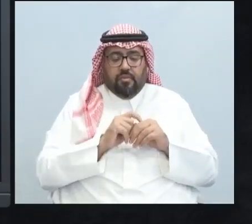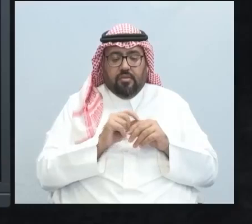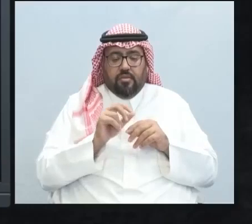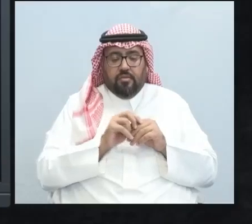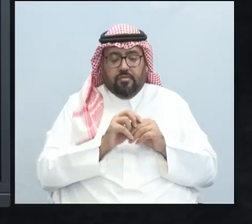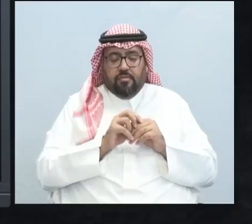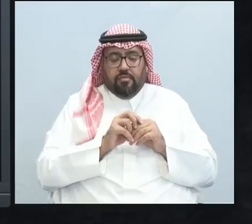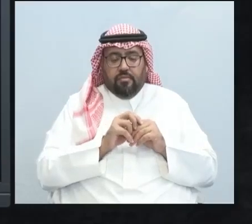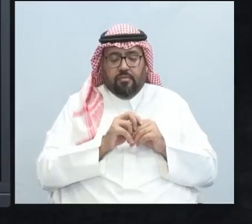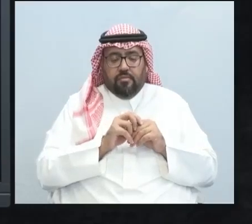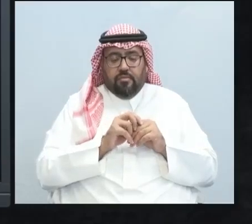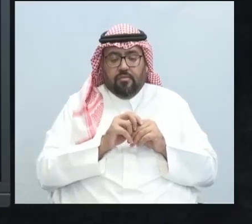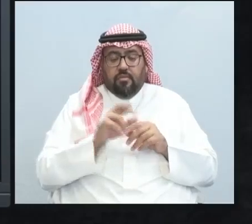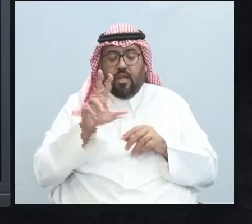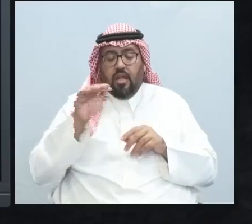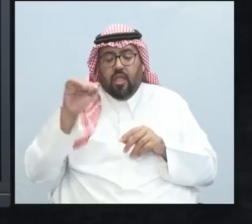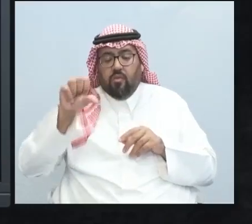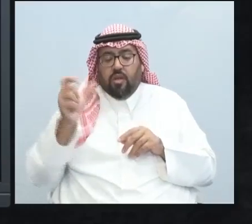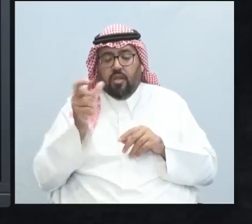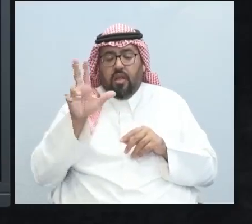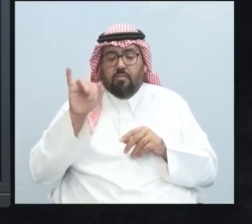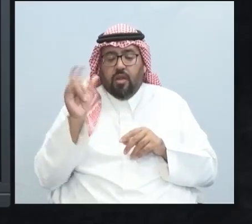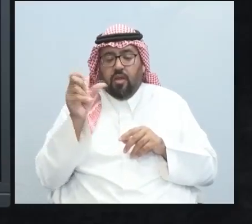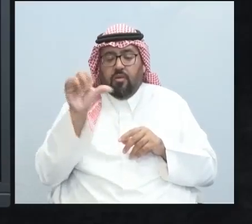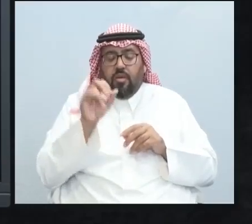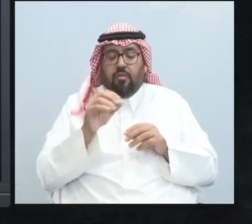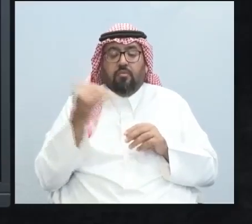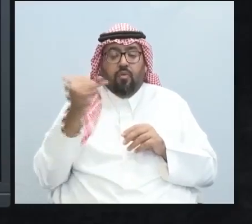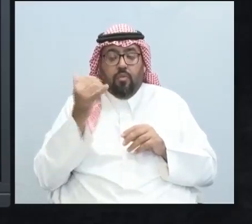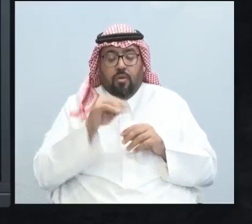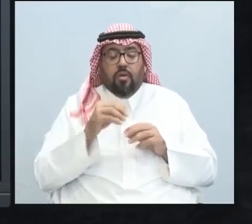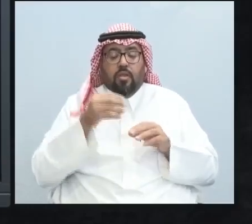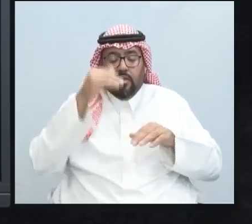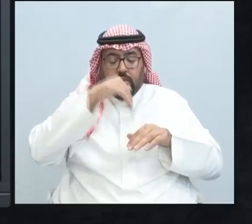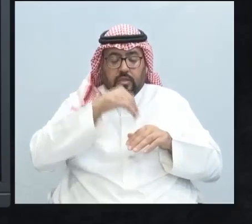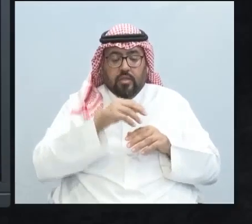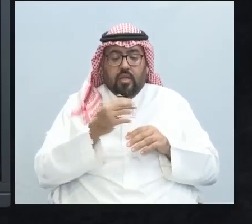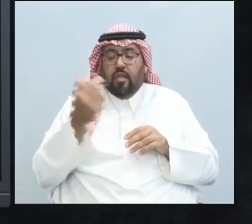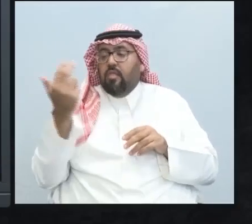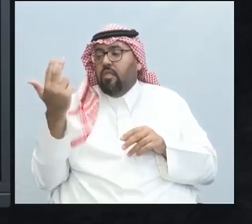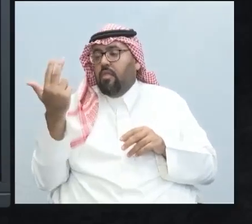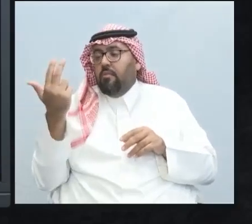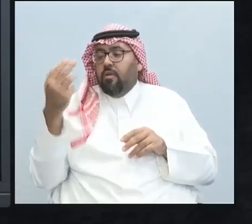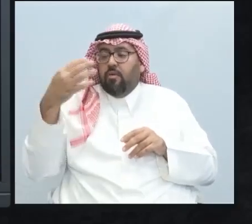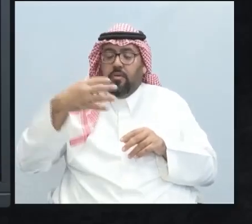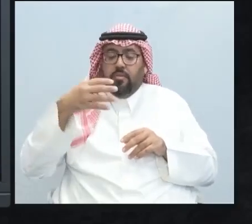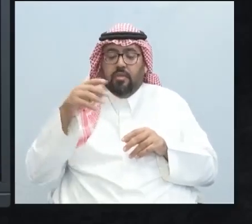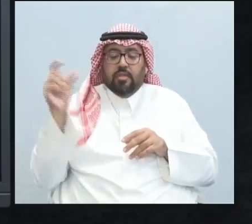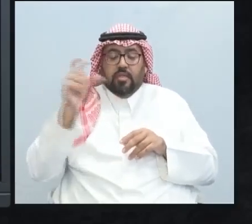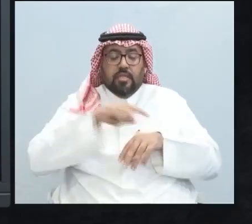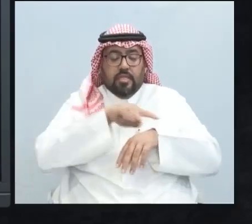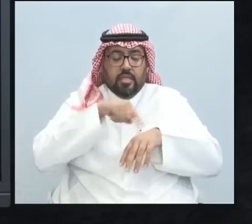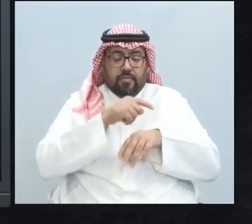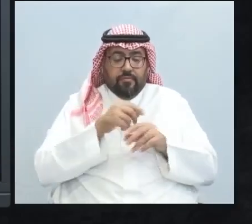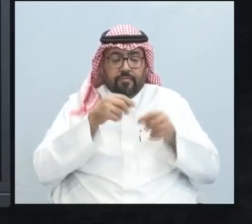هذه البويضه بينما الحيوانات المنويه من الممكن ان تبقى داخل جسم الانثى 48 ساعه بمعنى لو تم عمليه